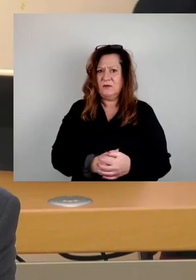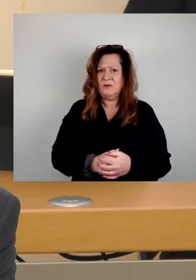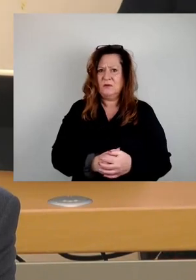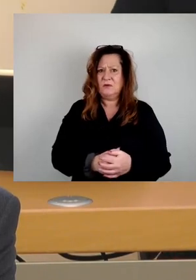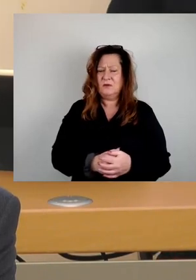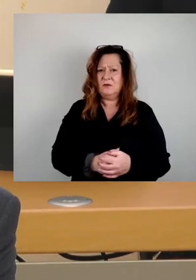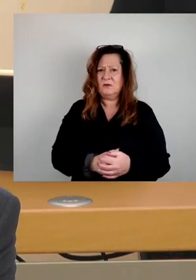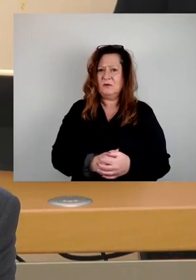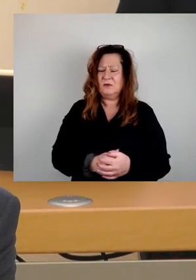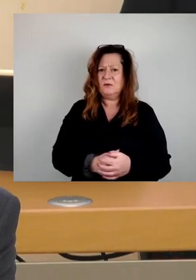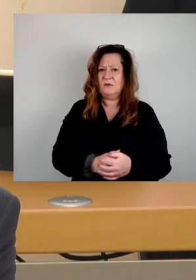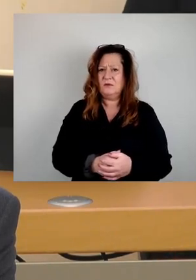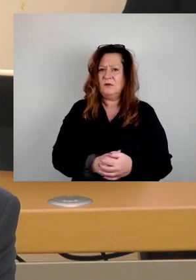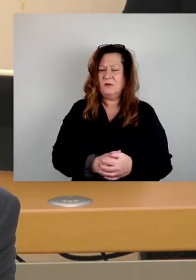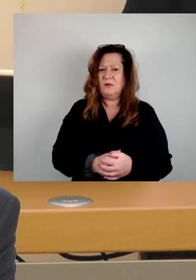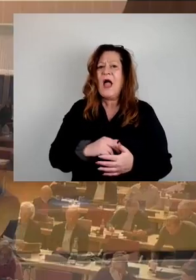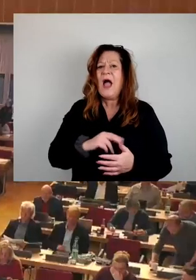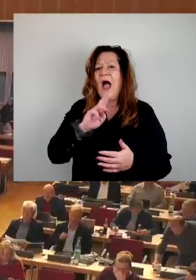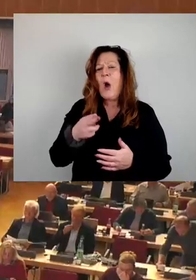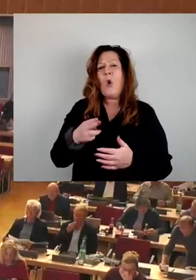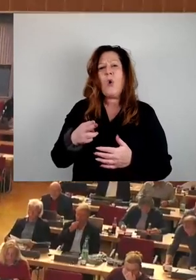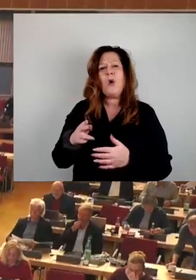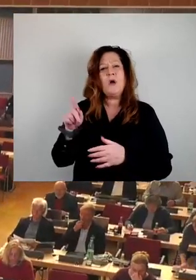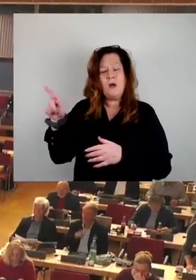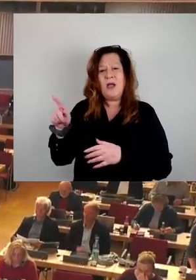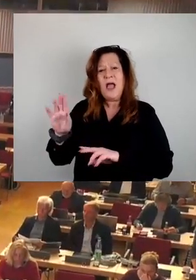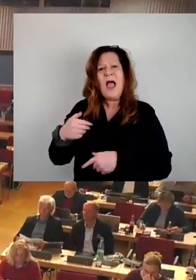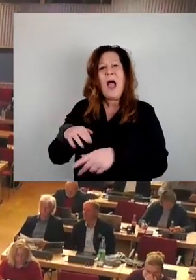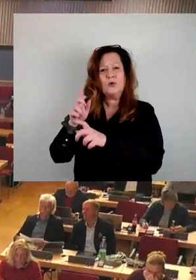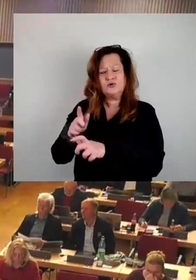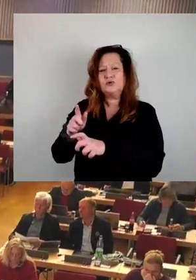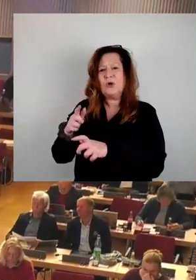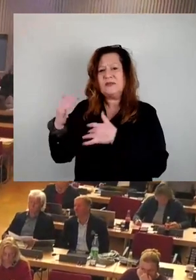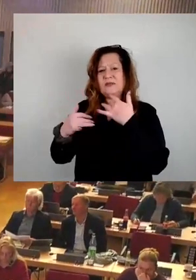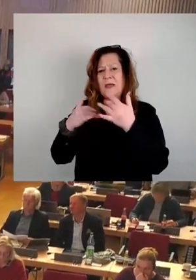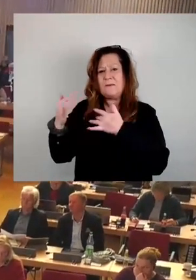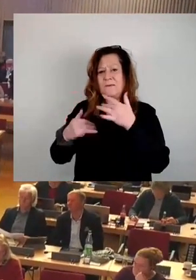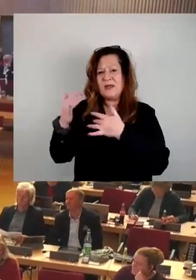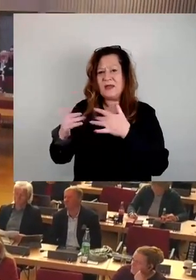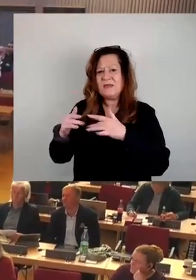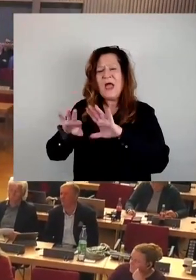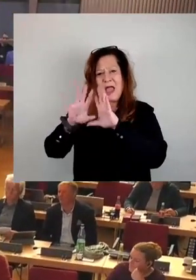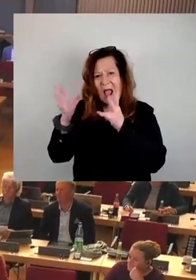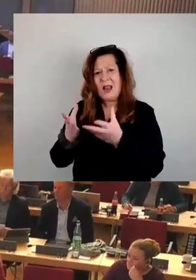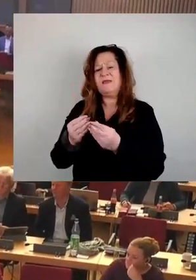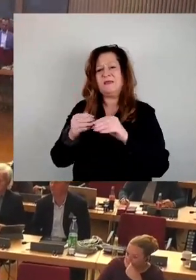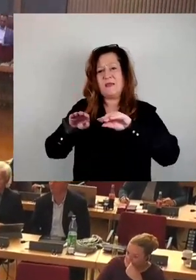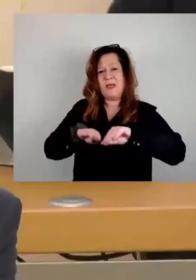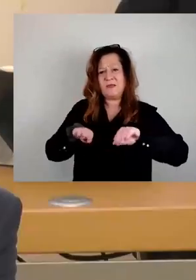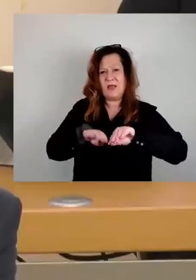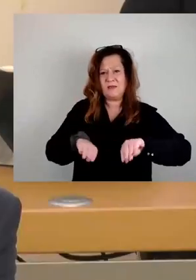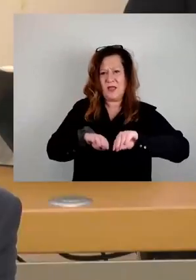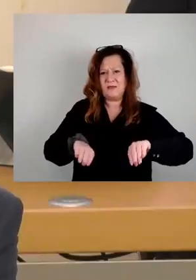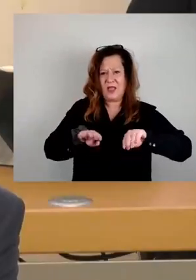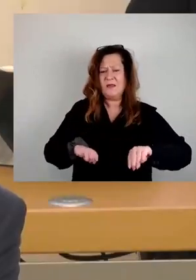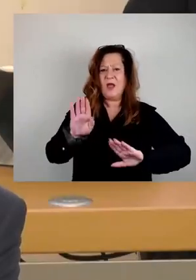Hallo. Auch die im federführenden Ausschussbericht ergänzenden Punkte, die hinzugekommen sind, bitte alle punktweise. Gut, nur damit ich es dann verstehe für